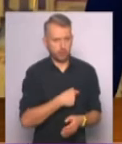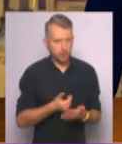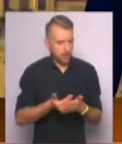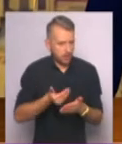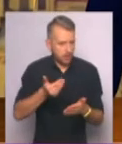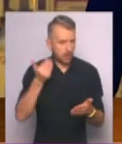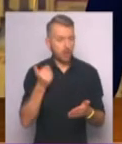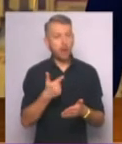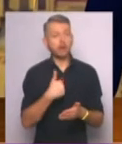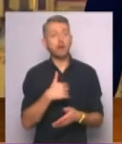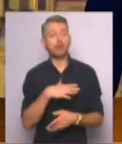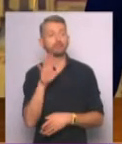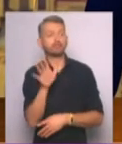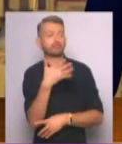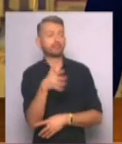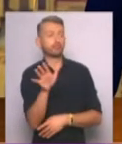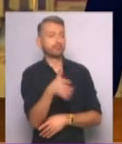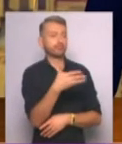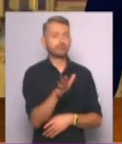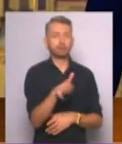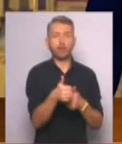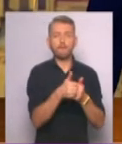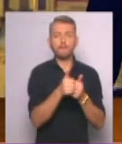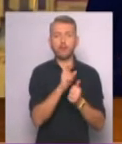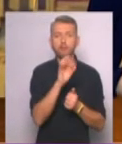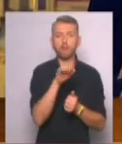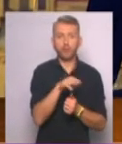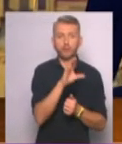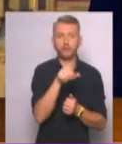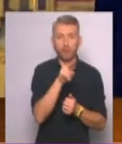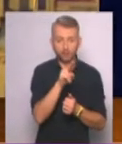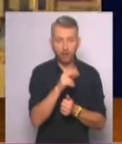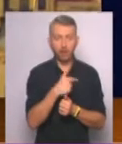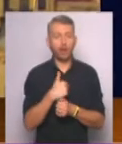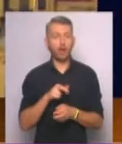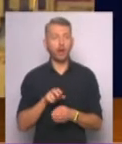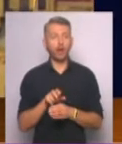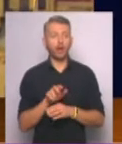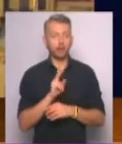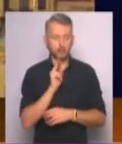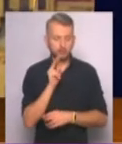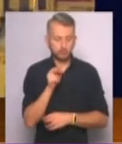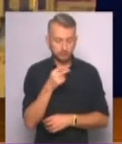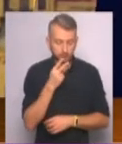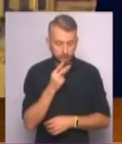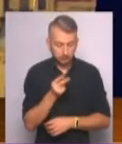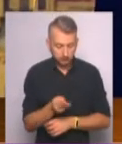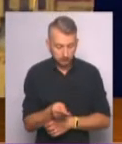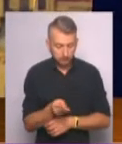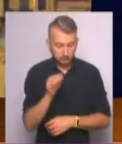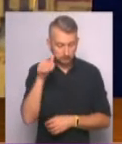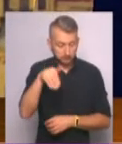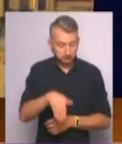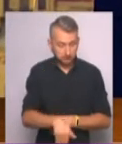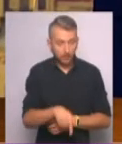я прогулювалась біля ботанічного саду і, підійшовши до краєчка урвища, подивилася вниз і сказала: –